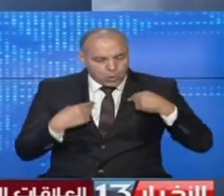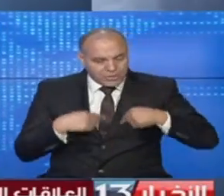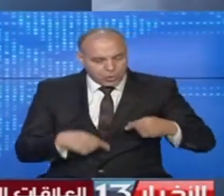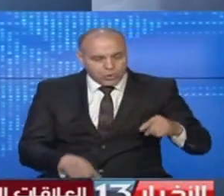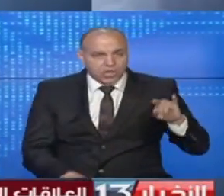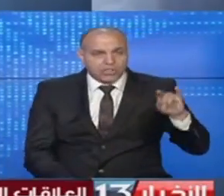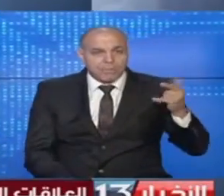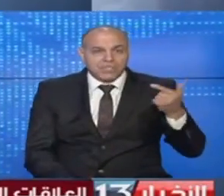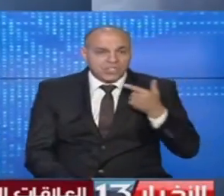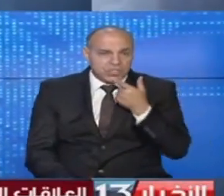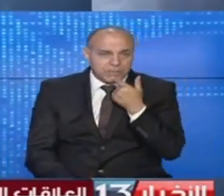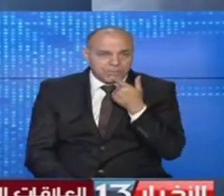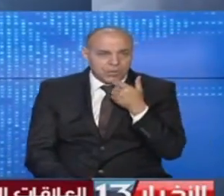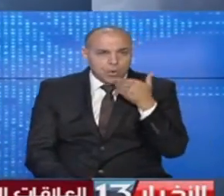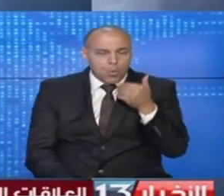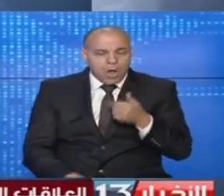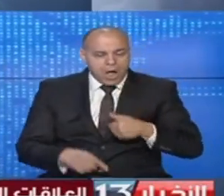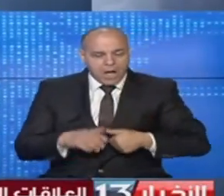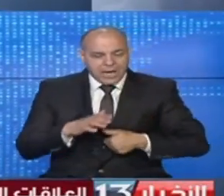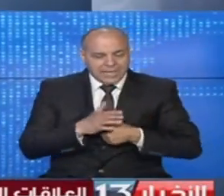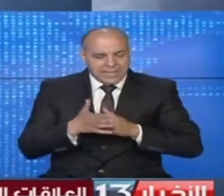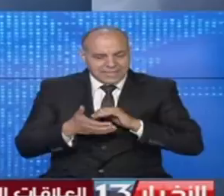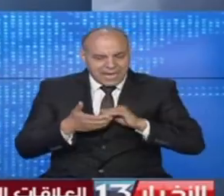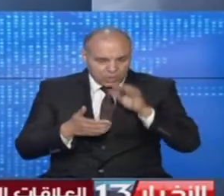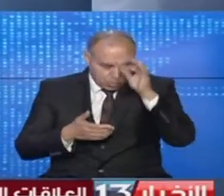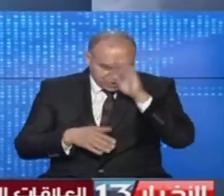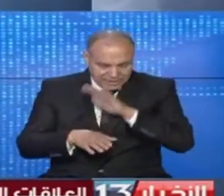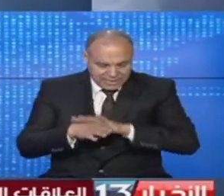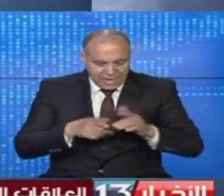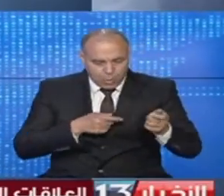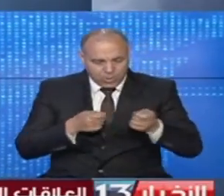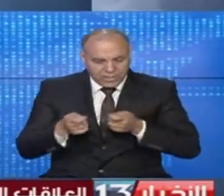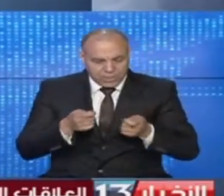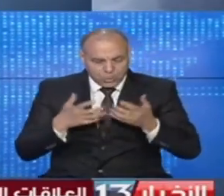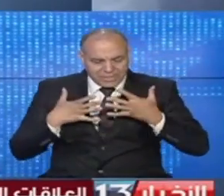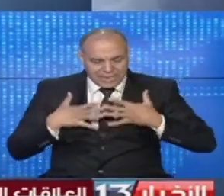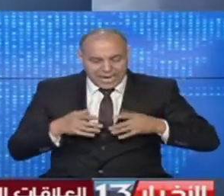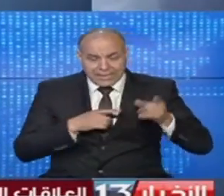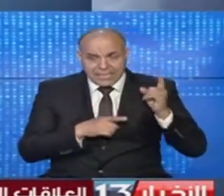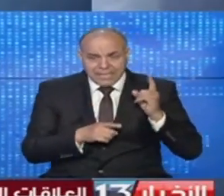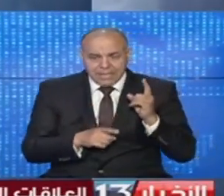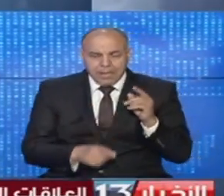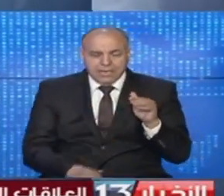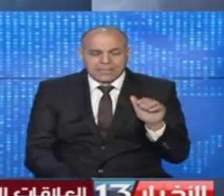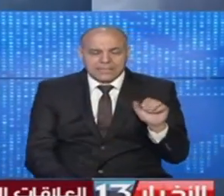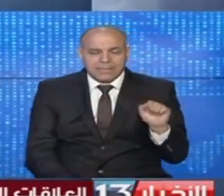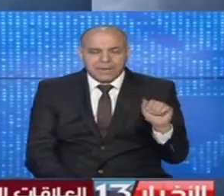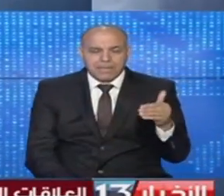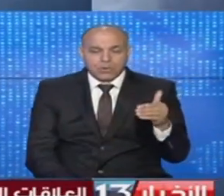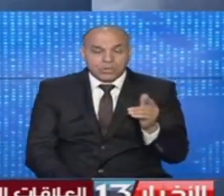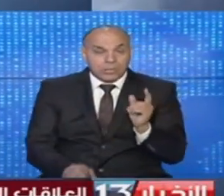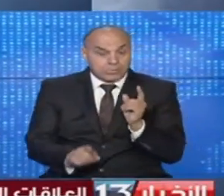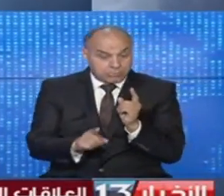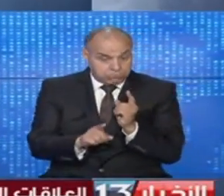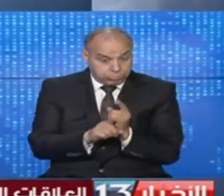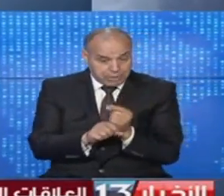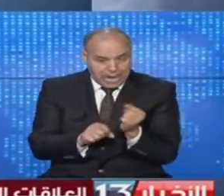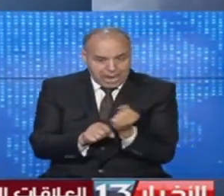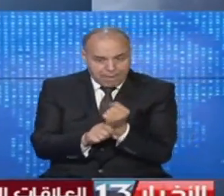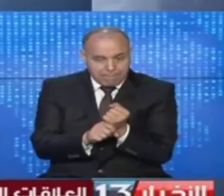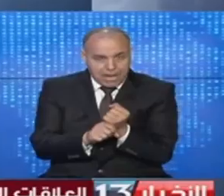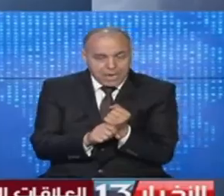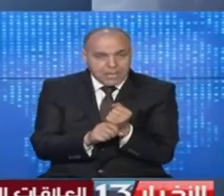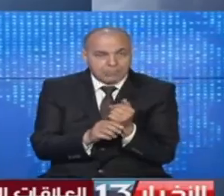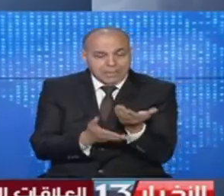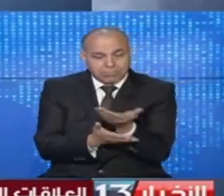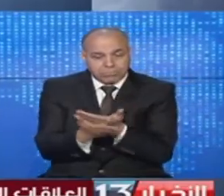الحكومة هشام المشيشي ورئيس الاتحاد التونسي للصناعة والتجارة والصناعات التقليدية سمير مجول، لتتوج أعمال المجلس